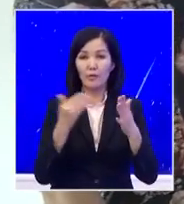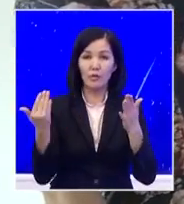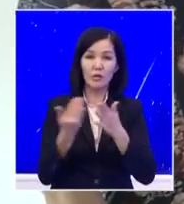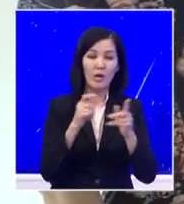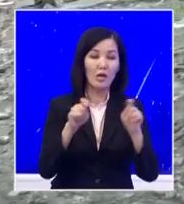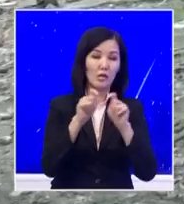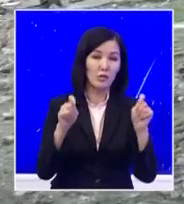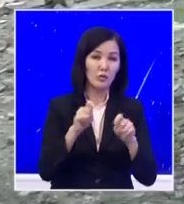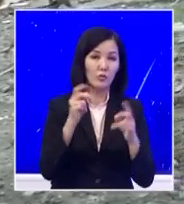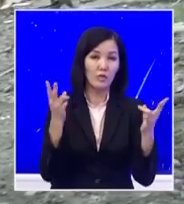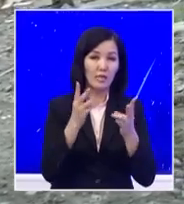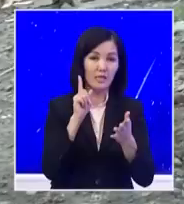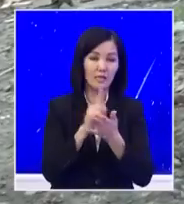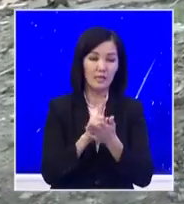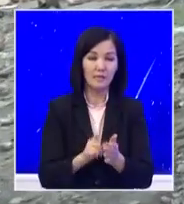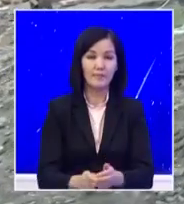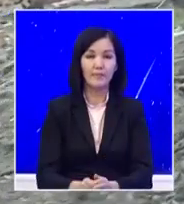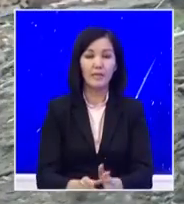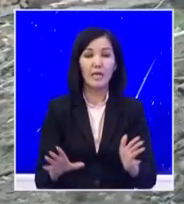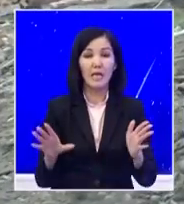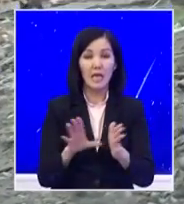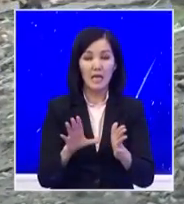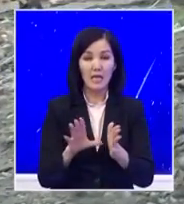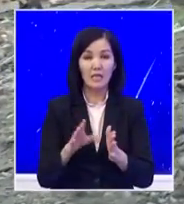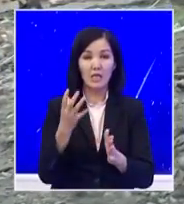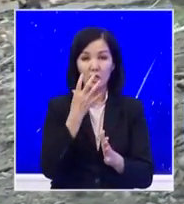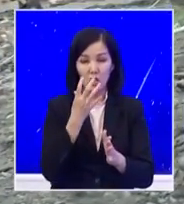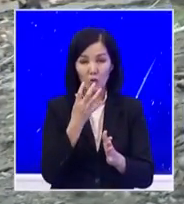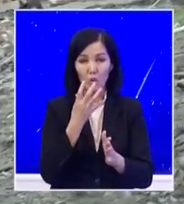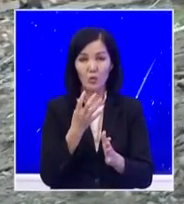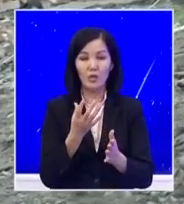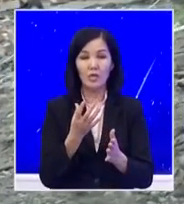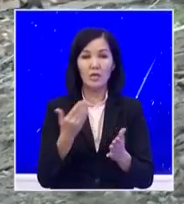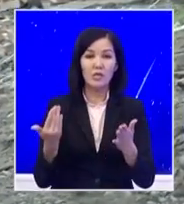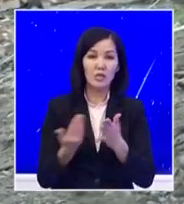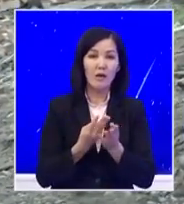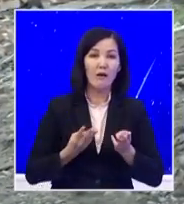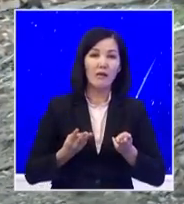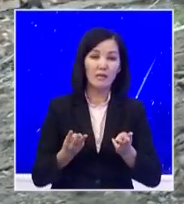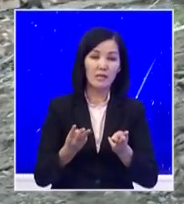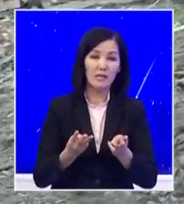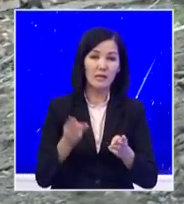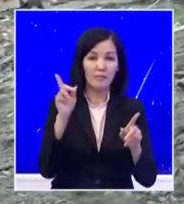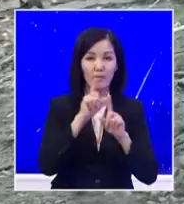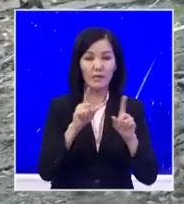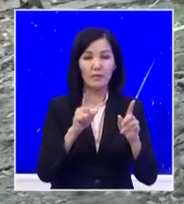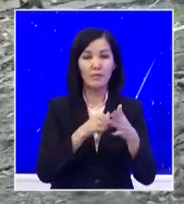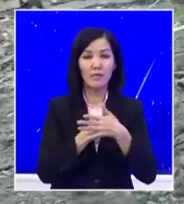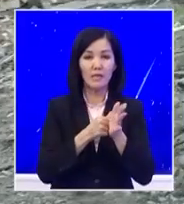жаңғыруы тиіс. Бұл мектепке қатысты электр жүйесі, жылу жүйесі, жаңа котельный, мына мектептердің есік